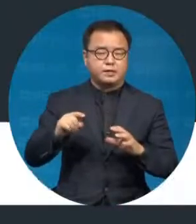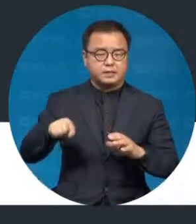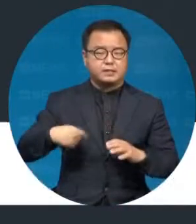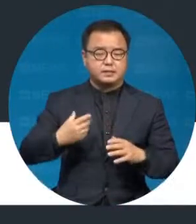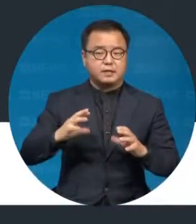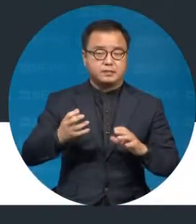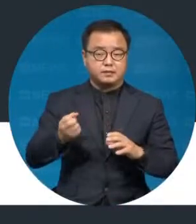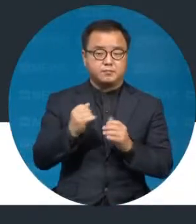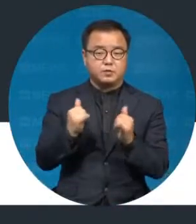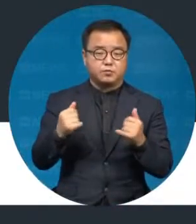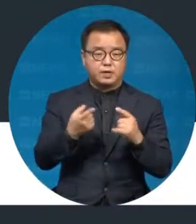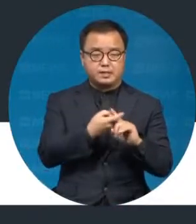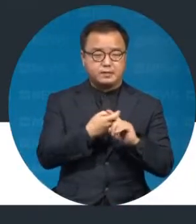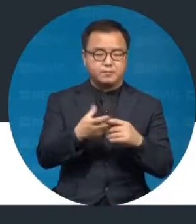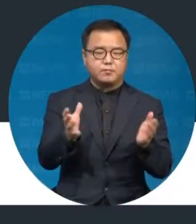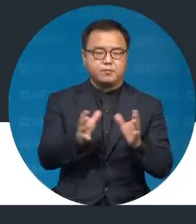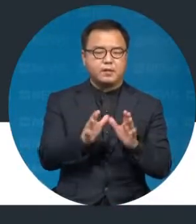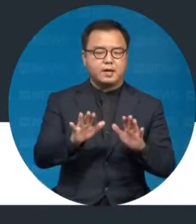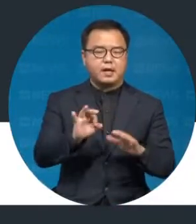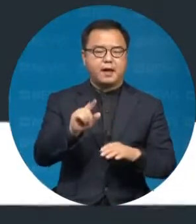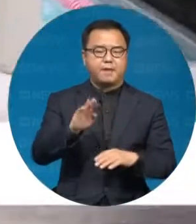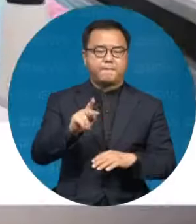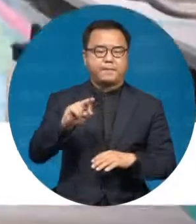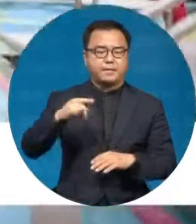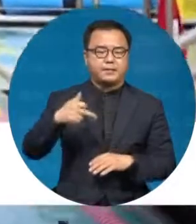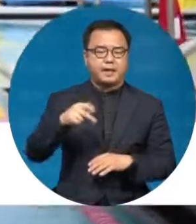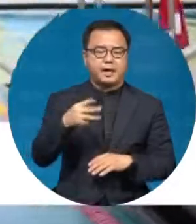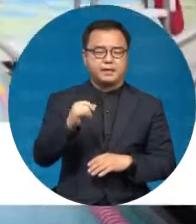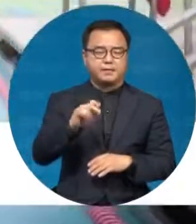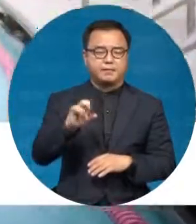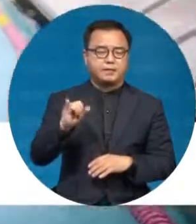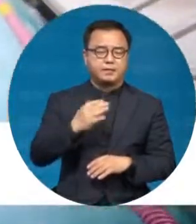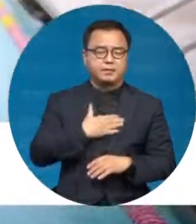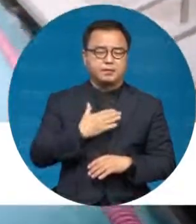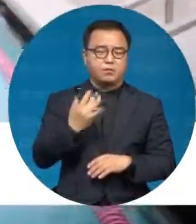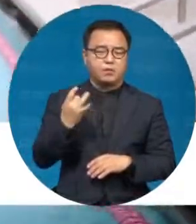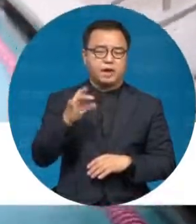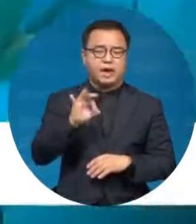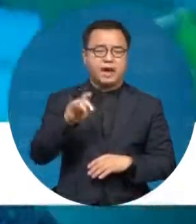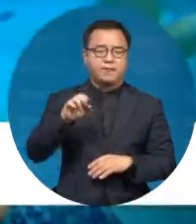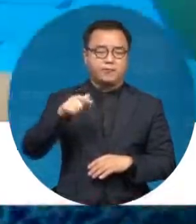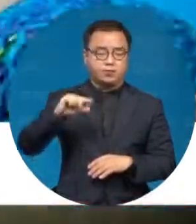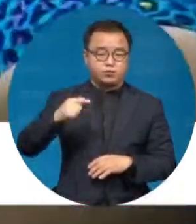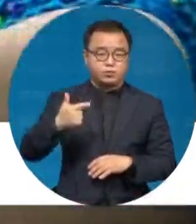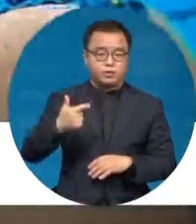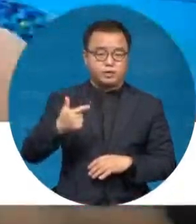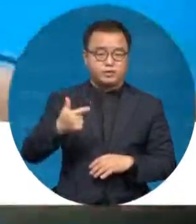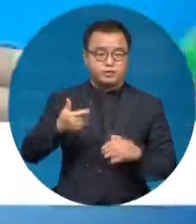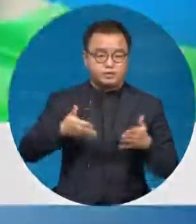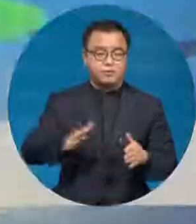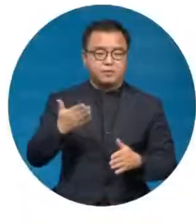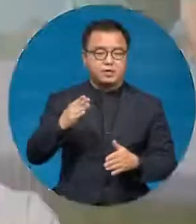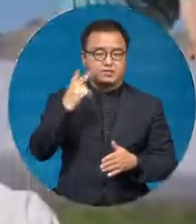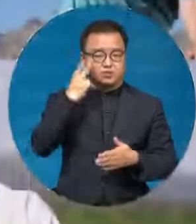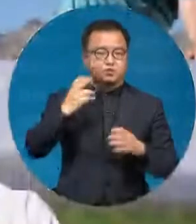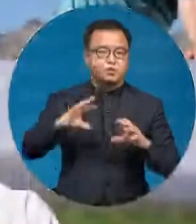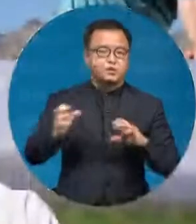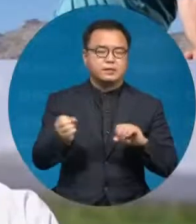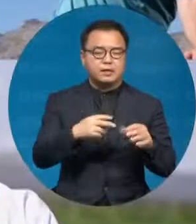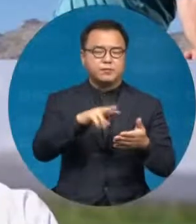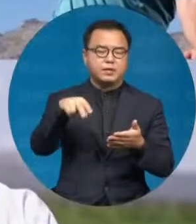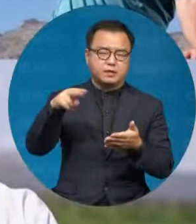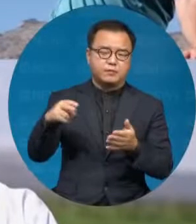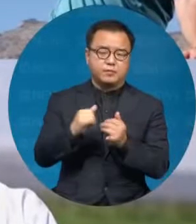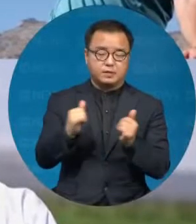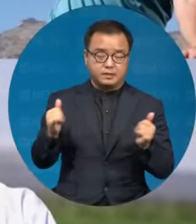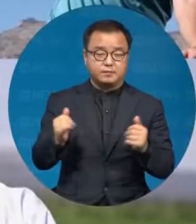My name is Abbas Karimi. I'm originally from Afghanistan, but I'm living in USA as a refugee and I'm a swimmer.